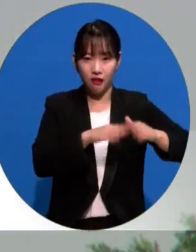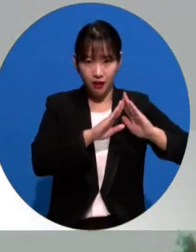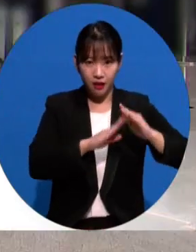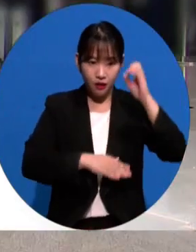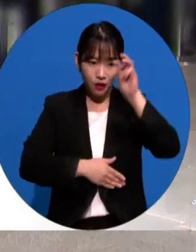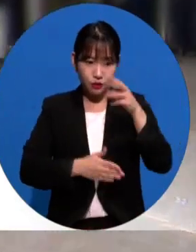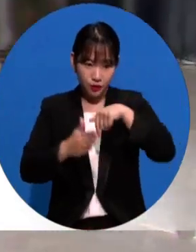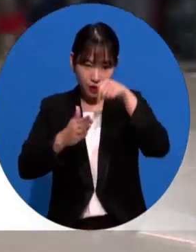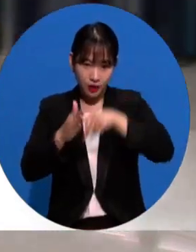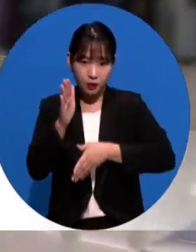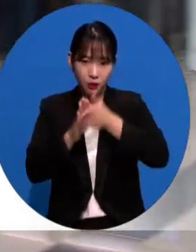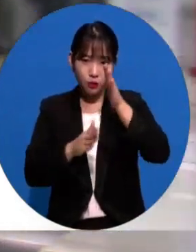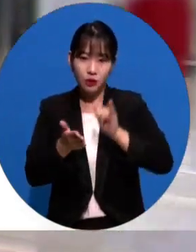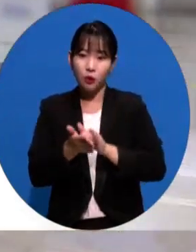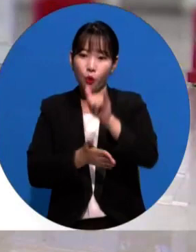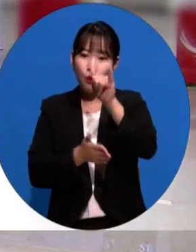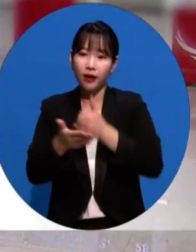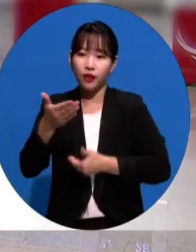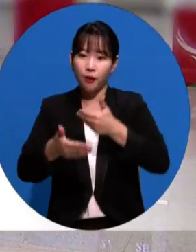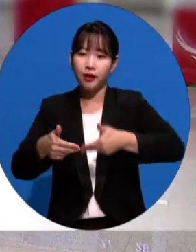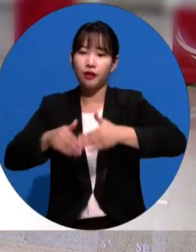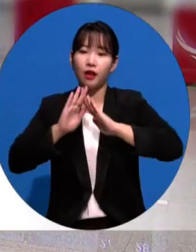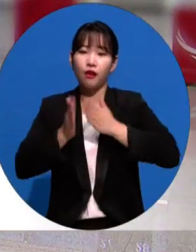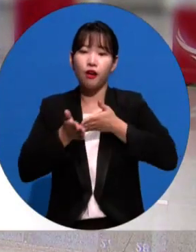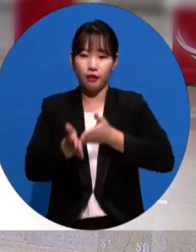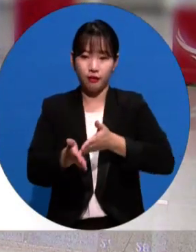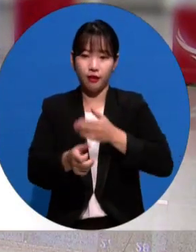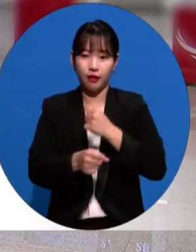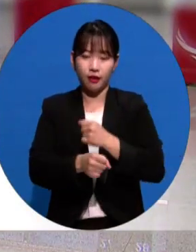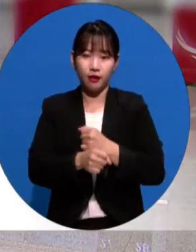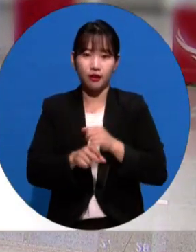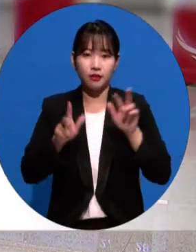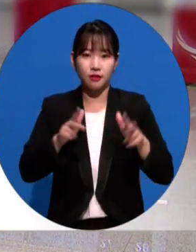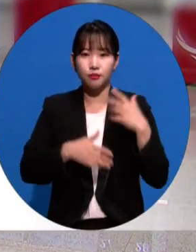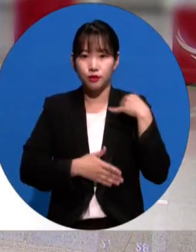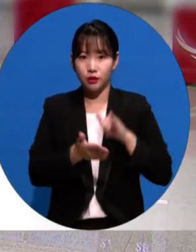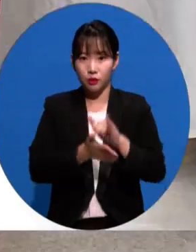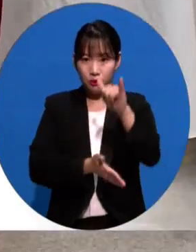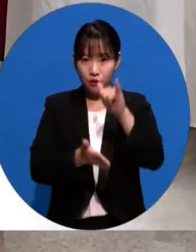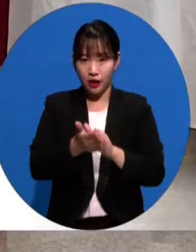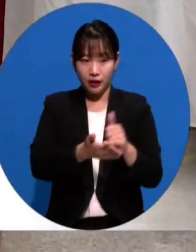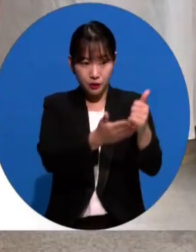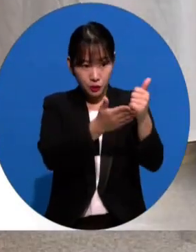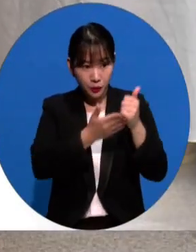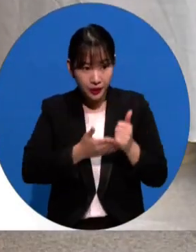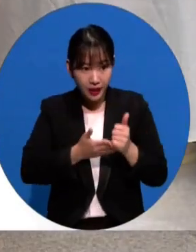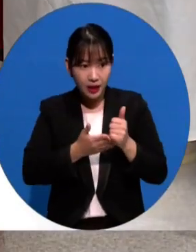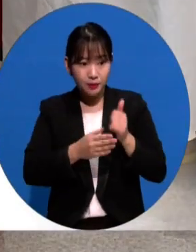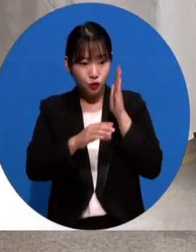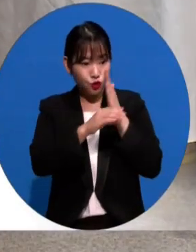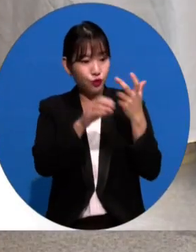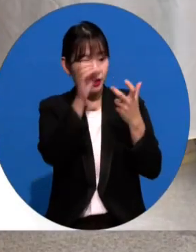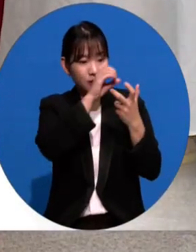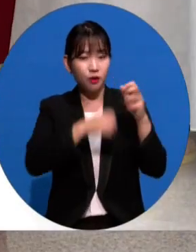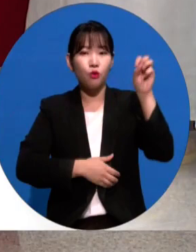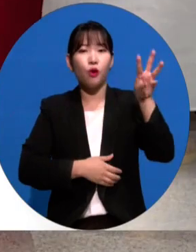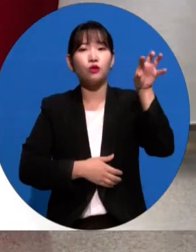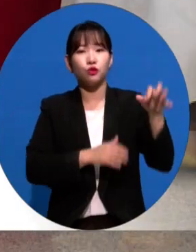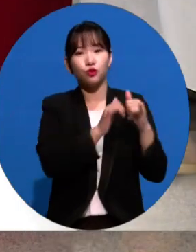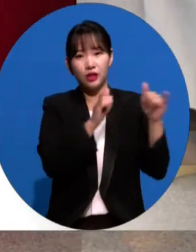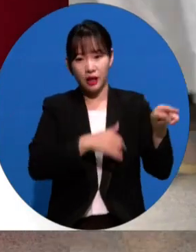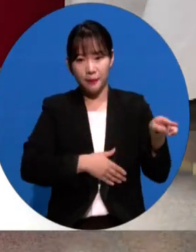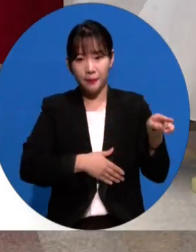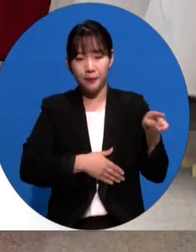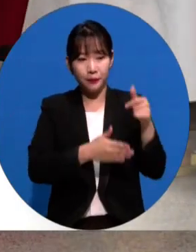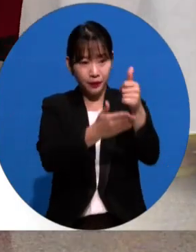내 도심공항터미널 설치 등을 제안했습니다. 현재 무안국제공항 이용객의 70%가 광주고